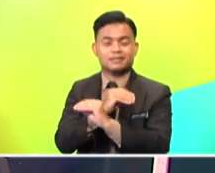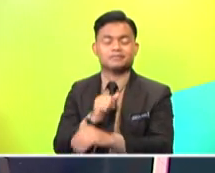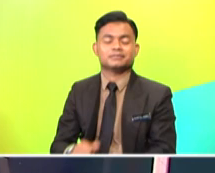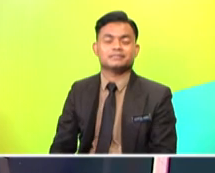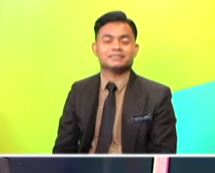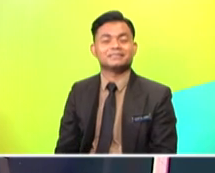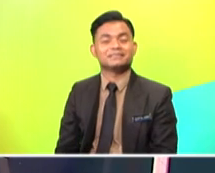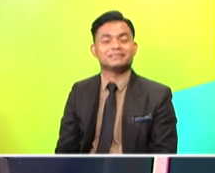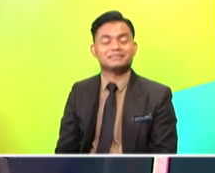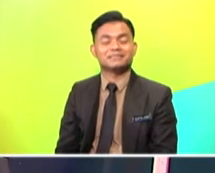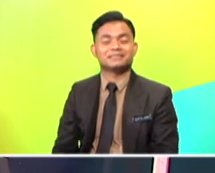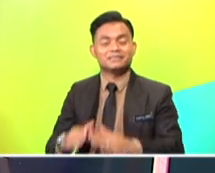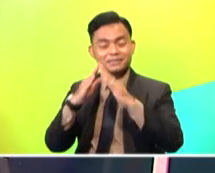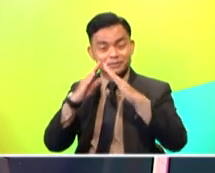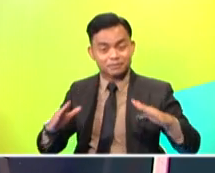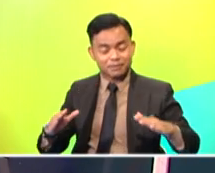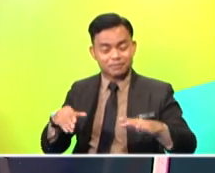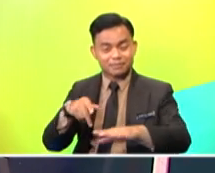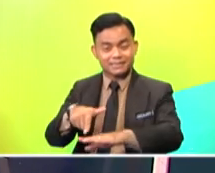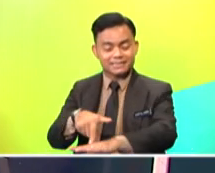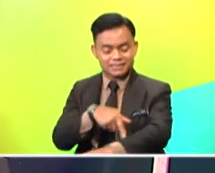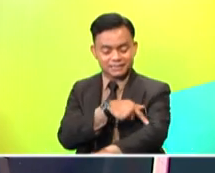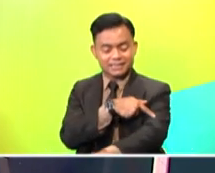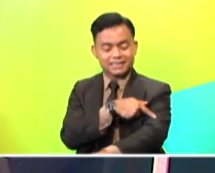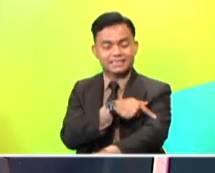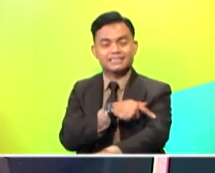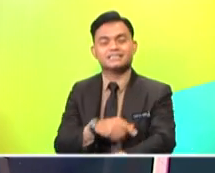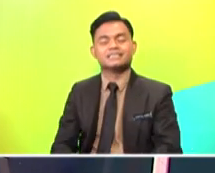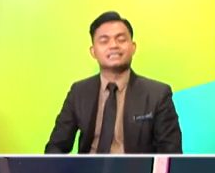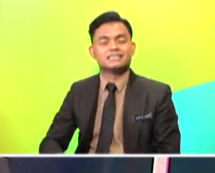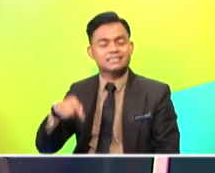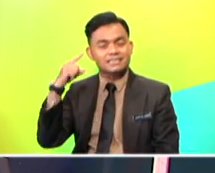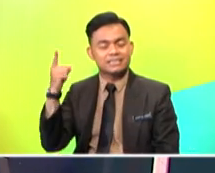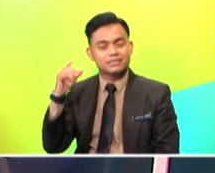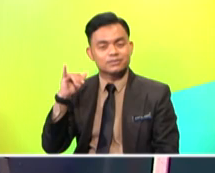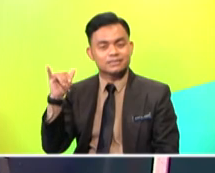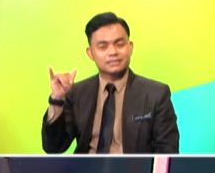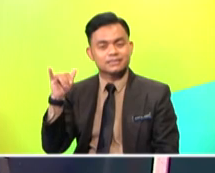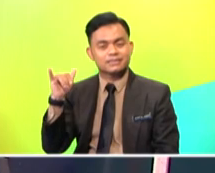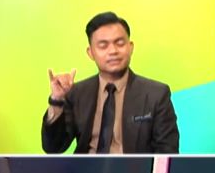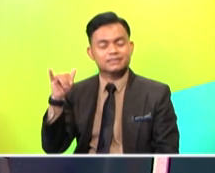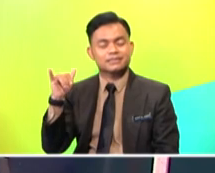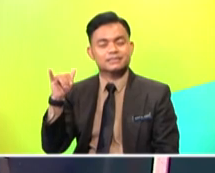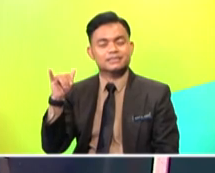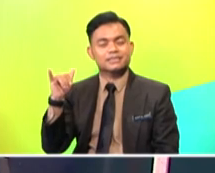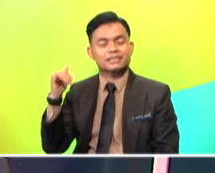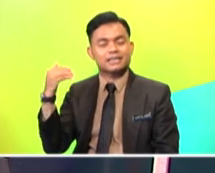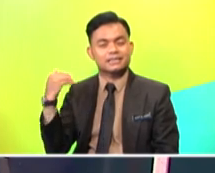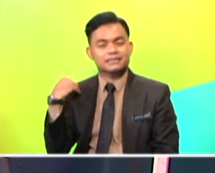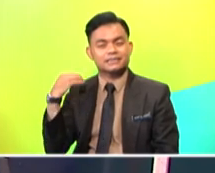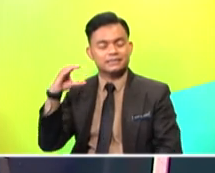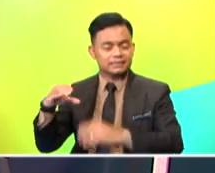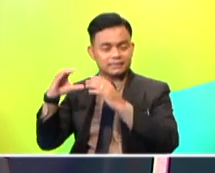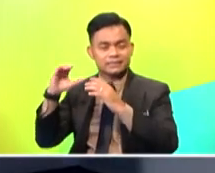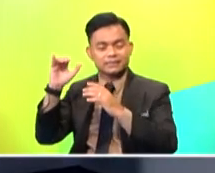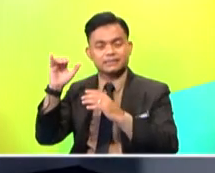rumah panjang ni selalunya kalau kita tengok dia ada perbezaan dan ada ciri-ciri dia lebih kurang